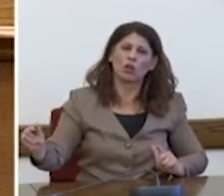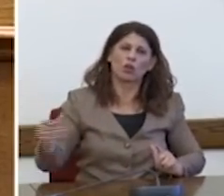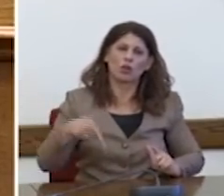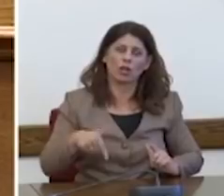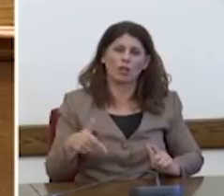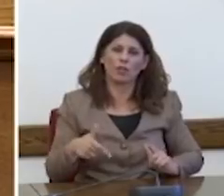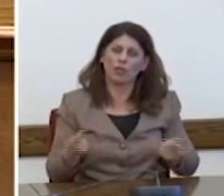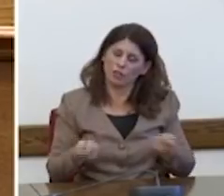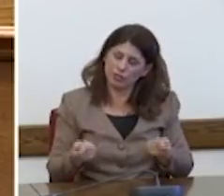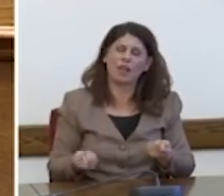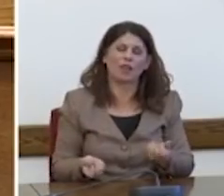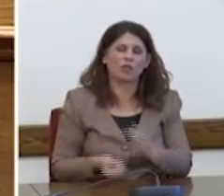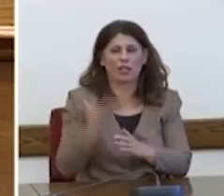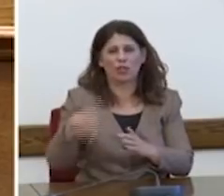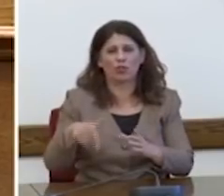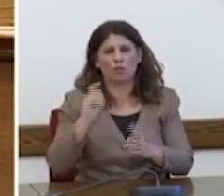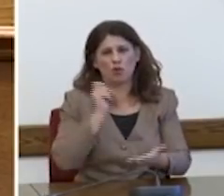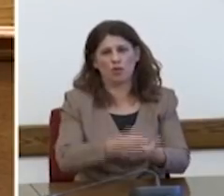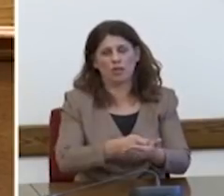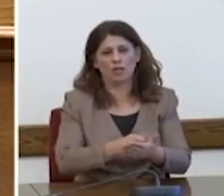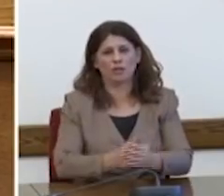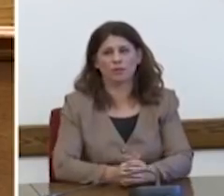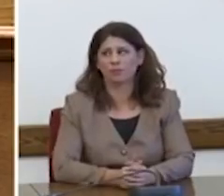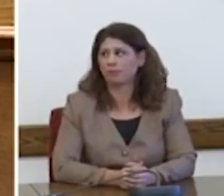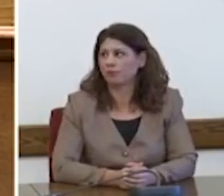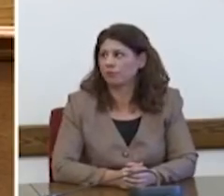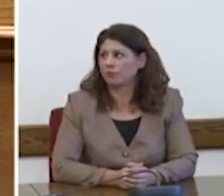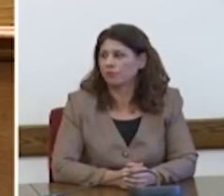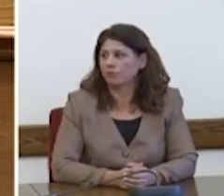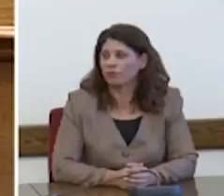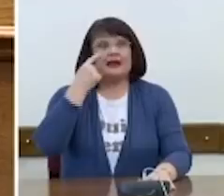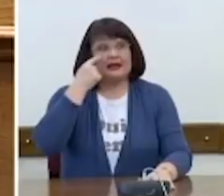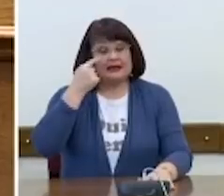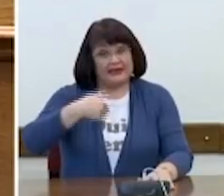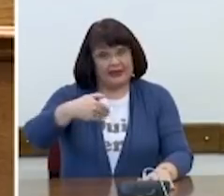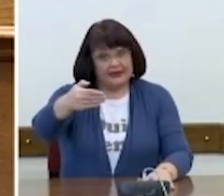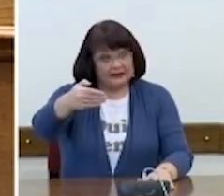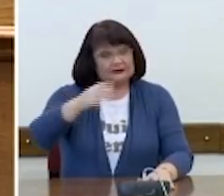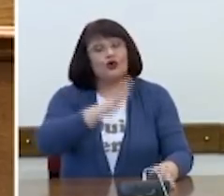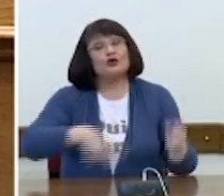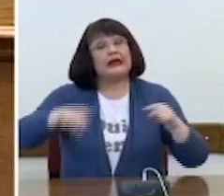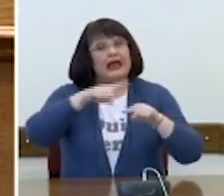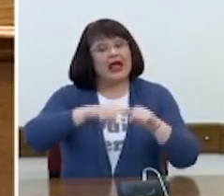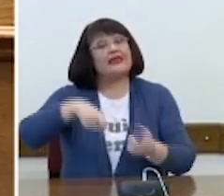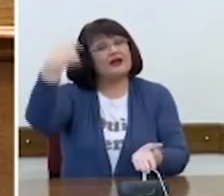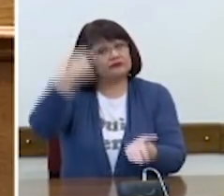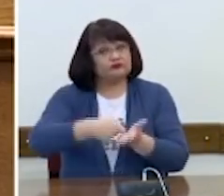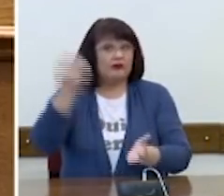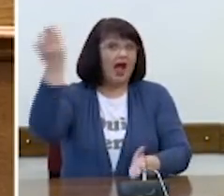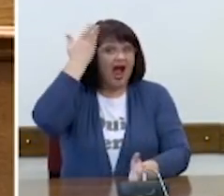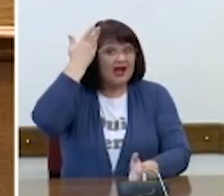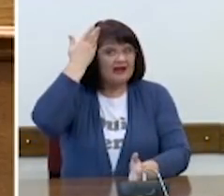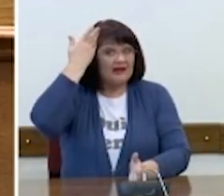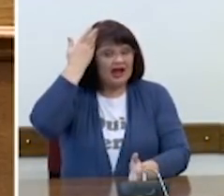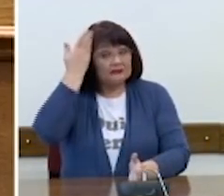και τα καινούργια που αγοράζετε. Και θα χρυσοπληρώσει και αυτά ο λαός μας με επιδείνωση των όρων ζωής του για